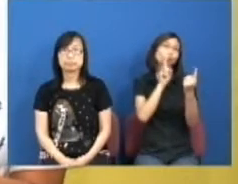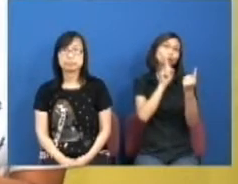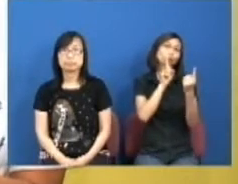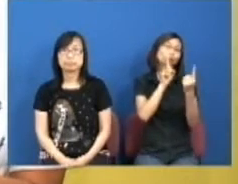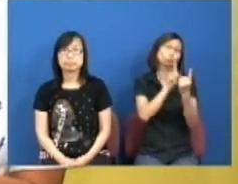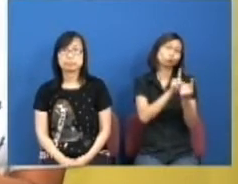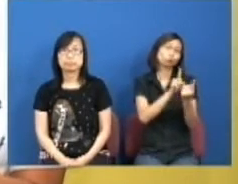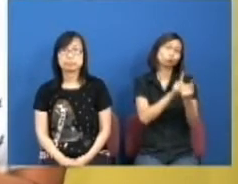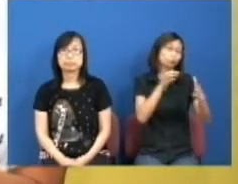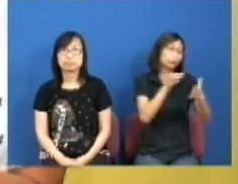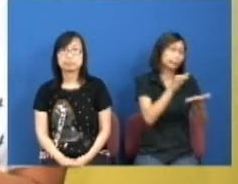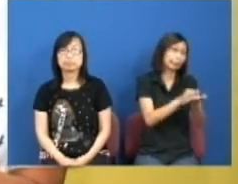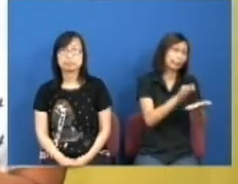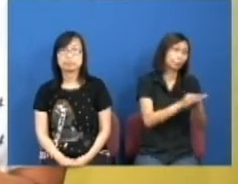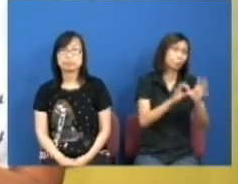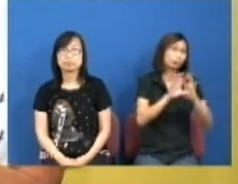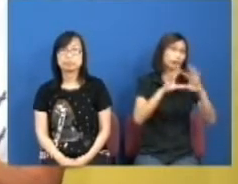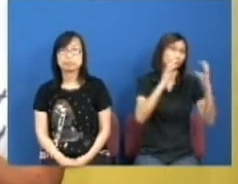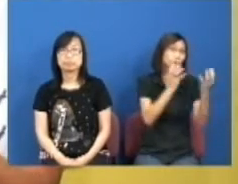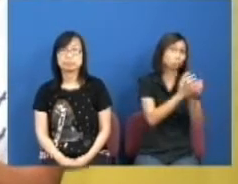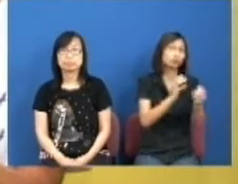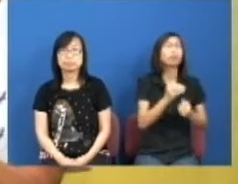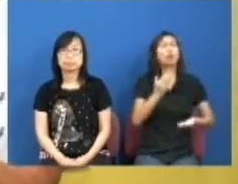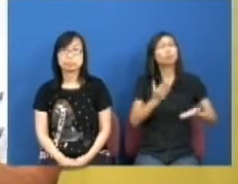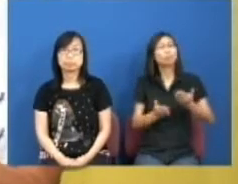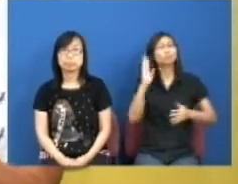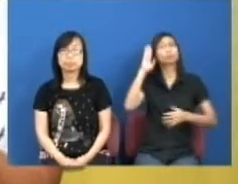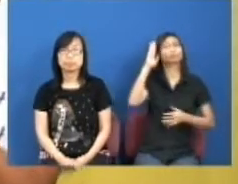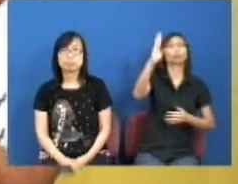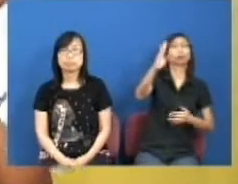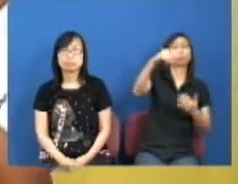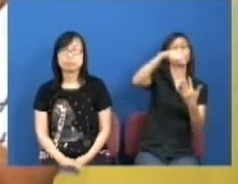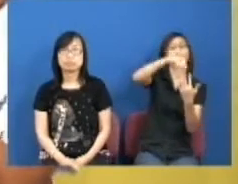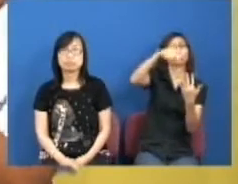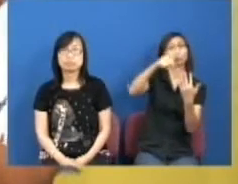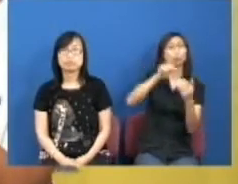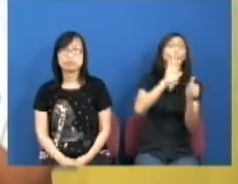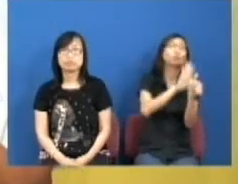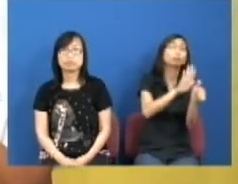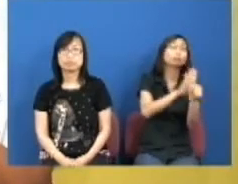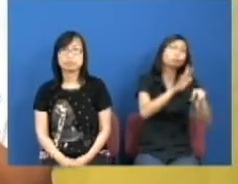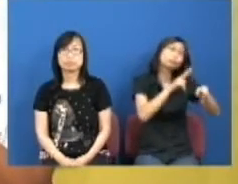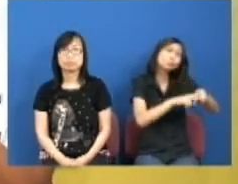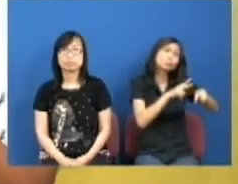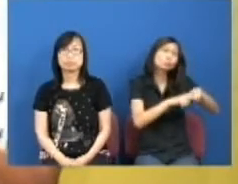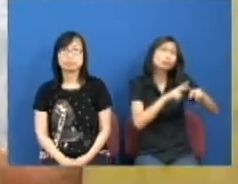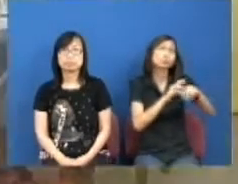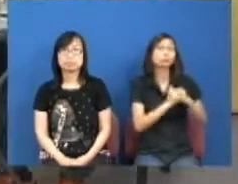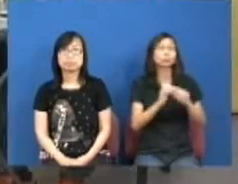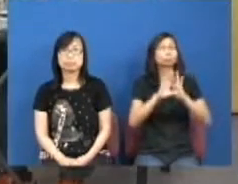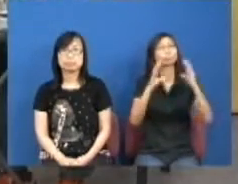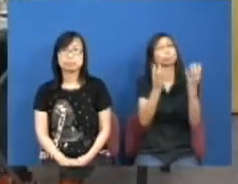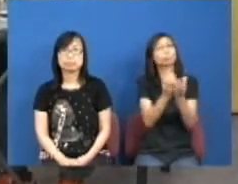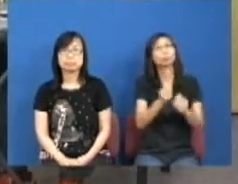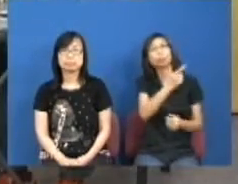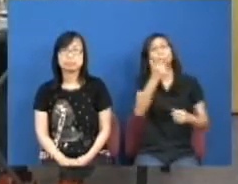啲即係譬如話有潛質能夠將來喺選舉裏邊能夠幫到建制派贏到嘅一啲組織，咁好多時